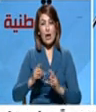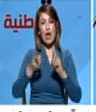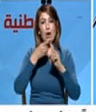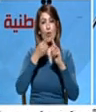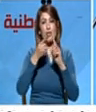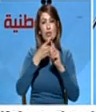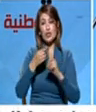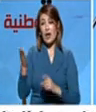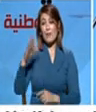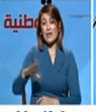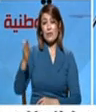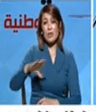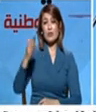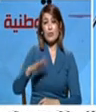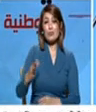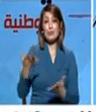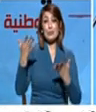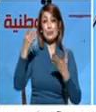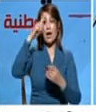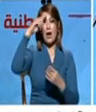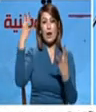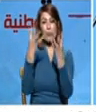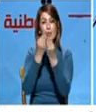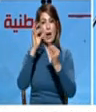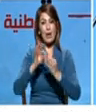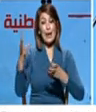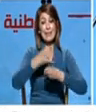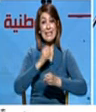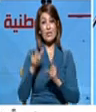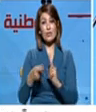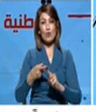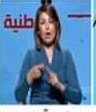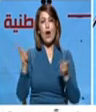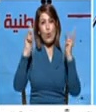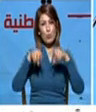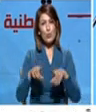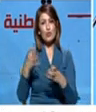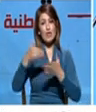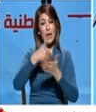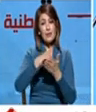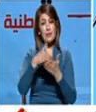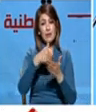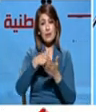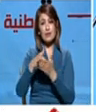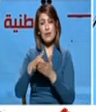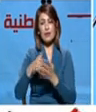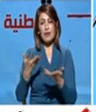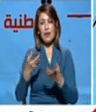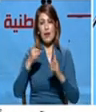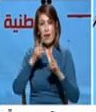الله ربي يوفقنا اه الكل ولكن ايضا فما تداعيات اقتصاديه تديره وانها اسفه باعطي اقتصاديات العالم